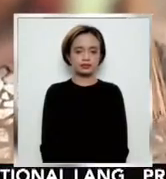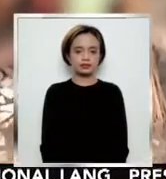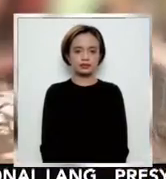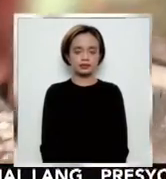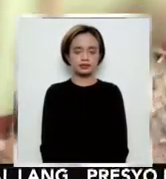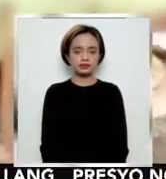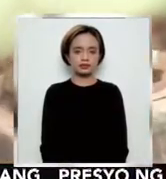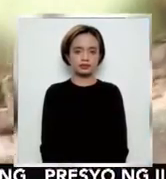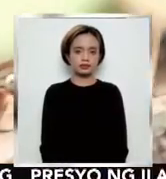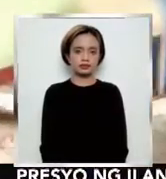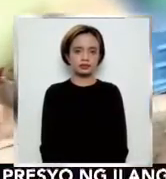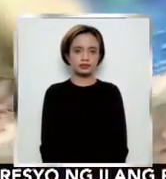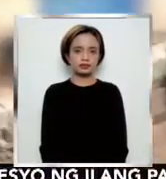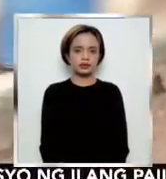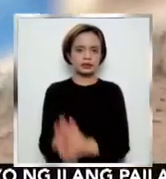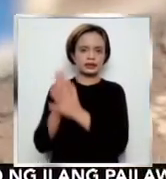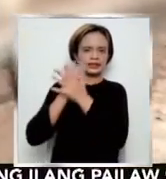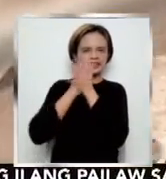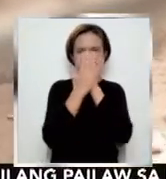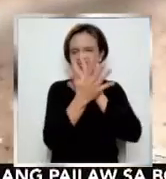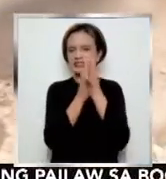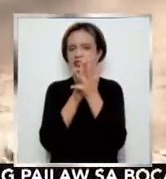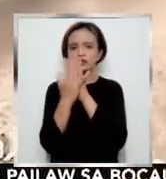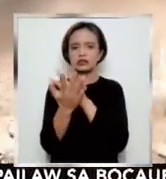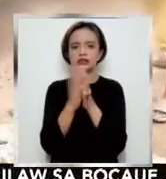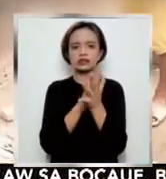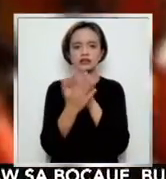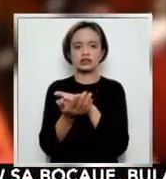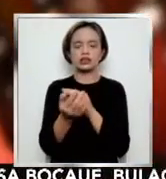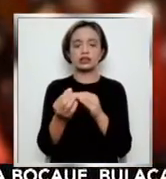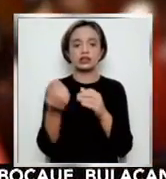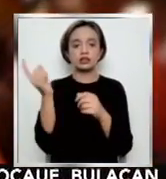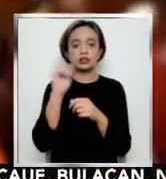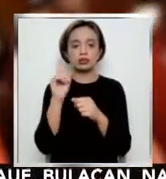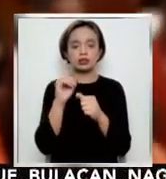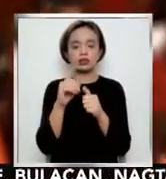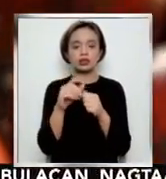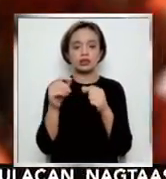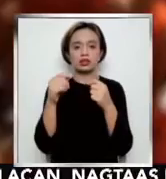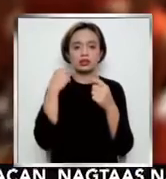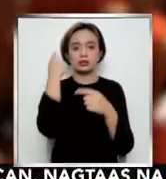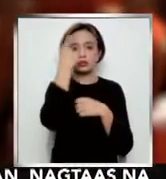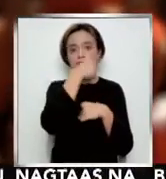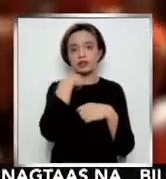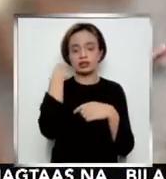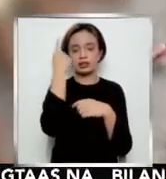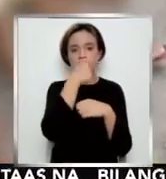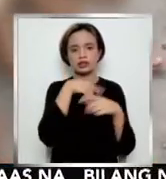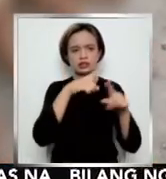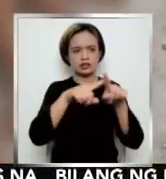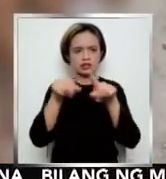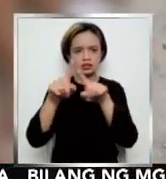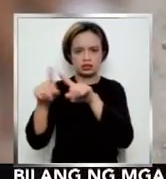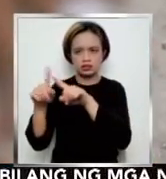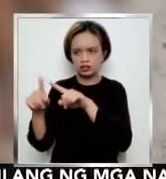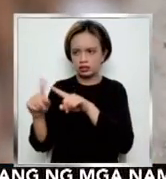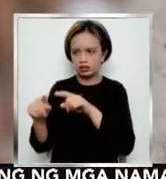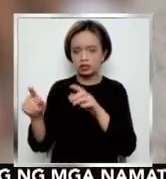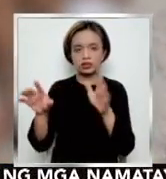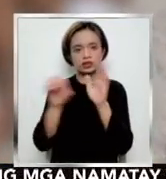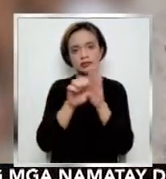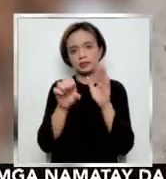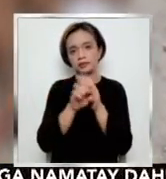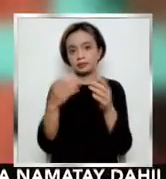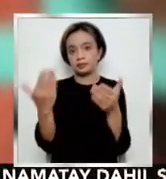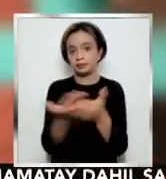Sa sobrang siksikan, halos magkapalit-palit na raw ng mga mukha ang mga preso sa iba't ibang kulungan sa bansa, tulad sa Bilibid.